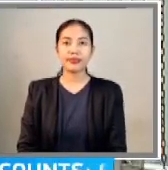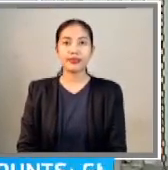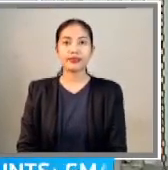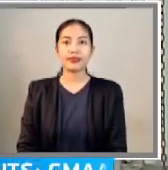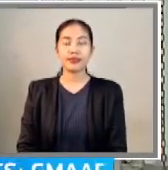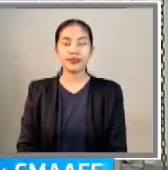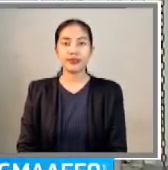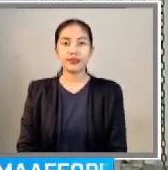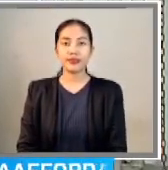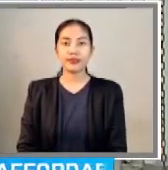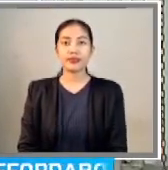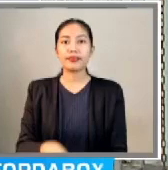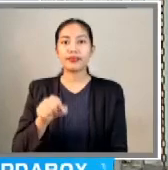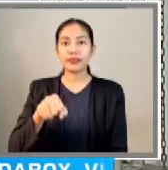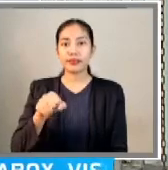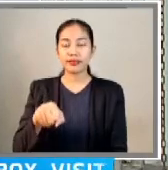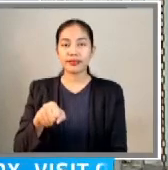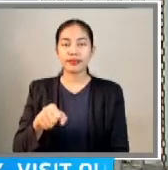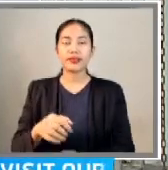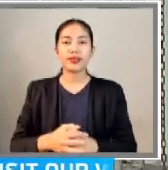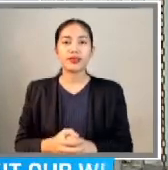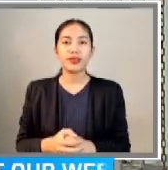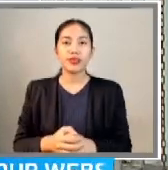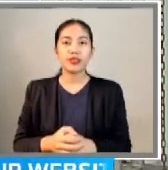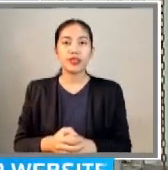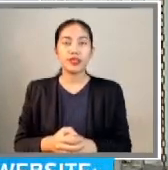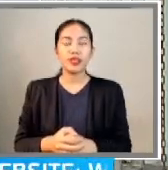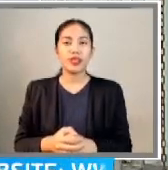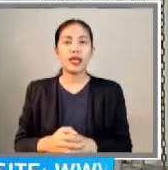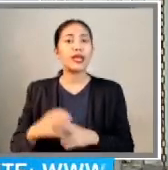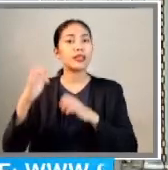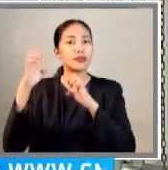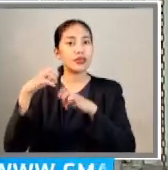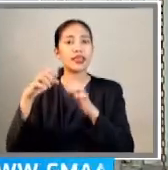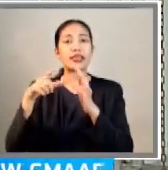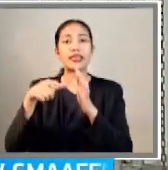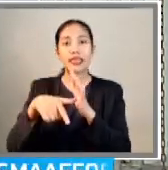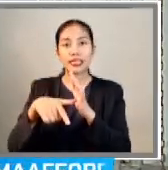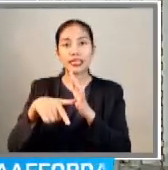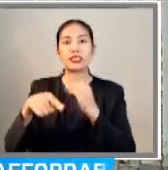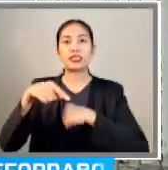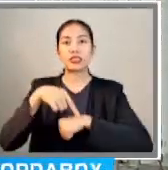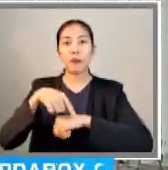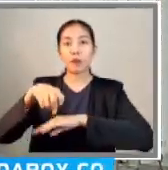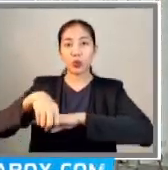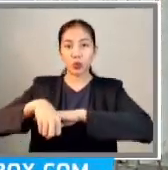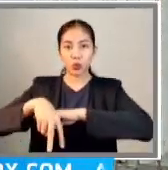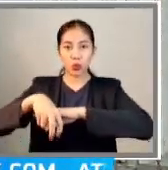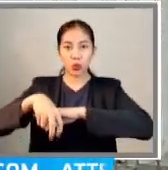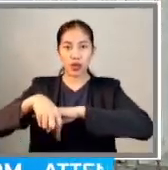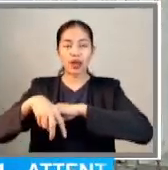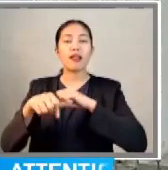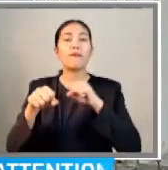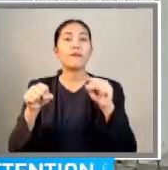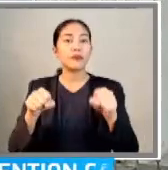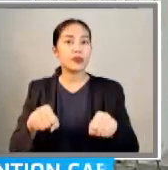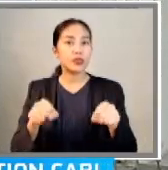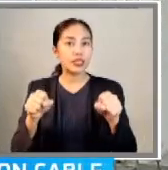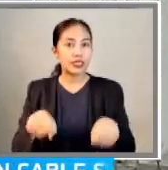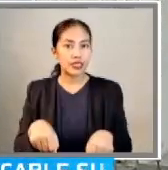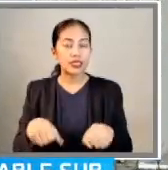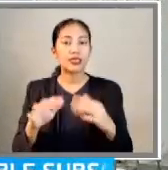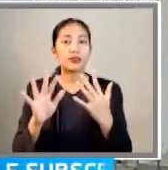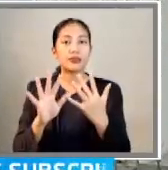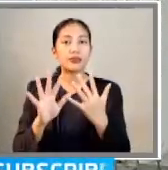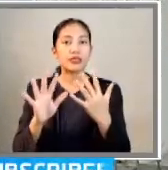Rafi, inaasahan nga na mamaya, 12 midnight, ay pwede nang pumila yung